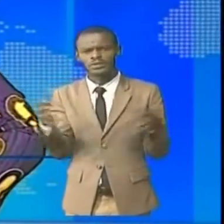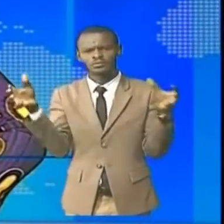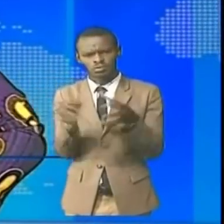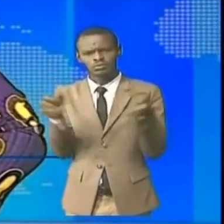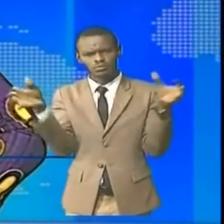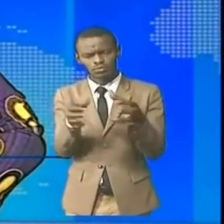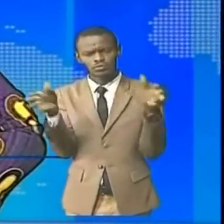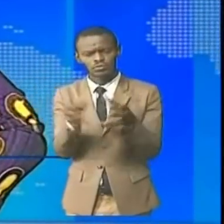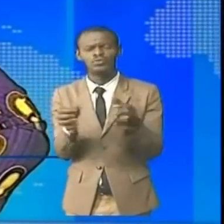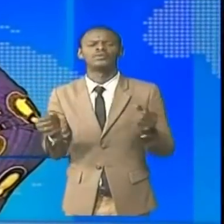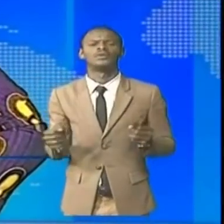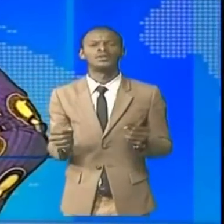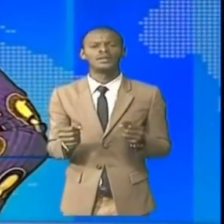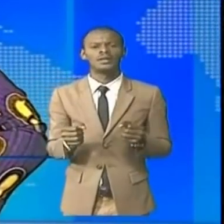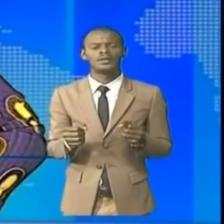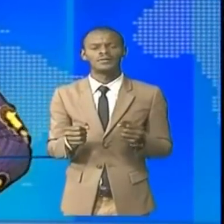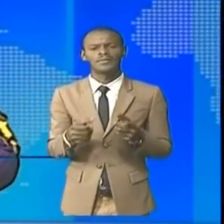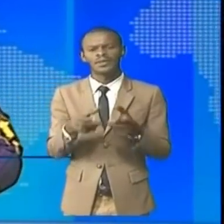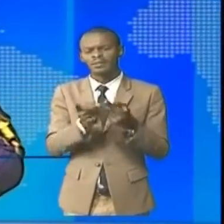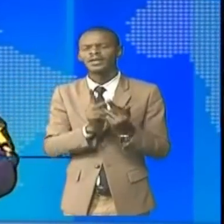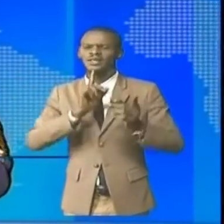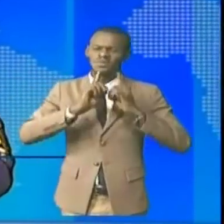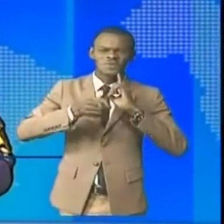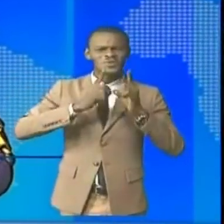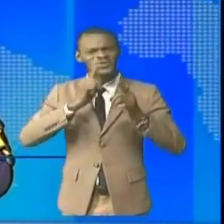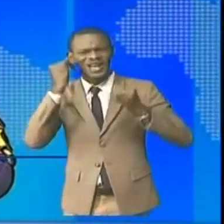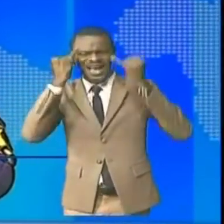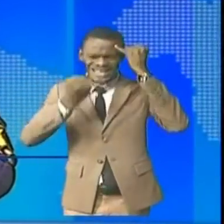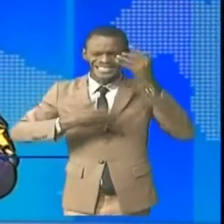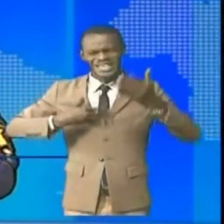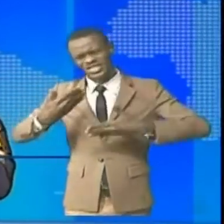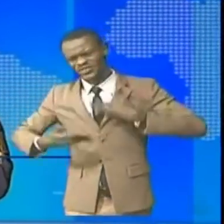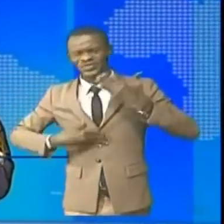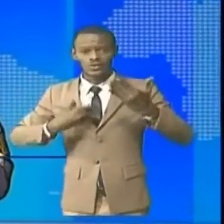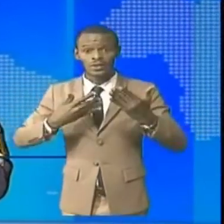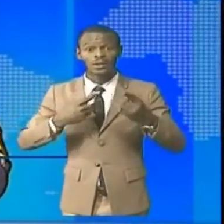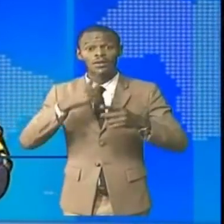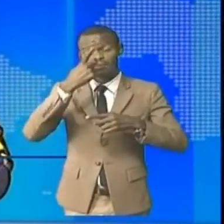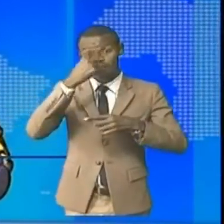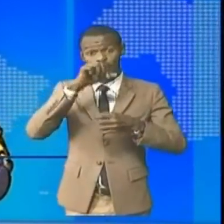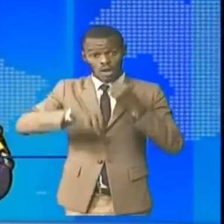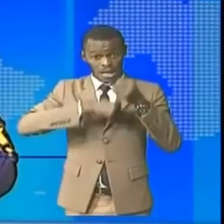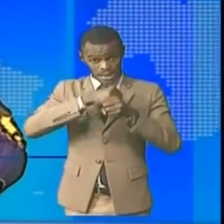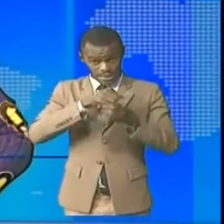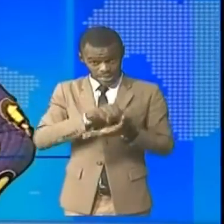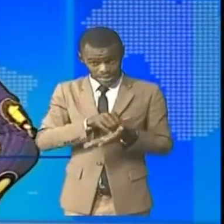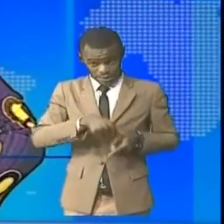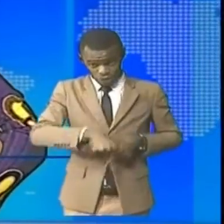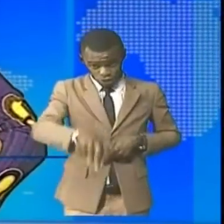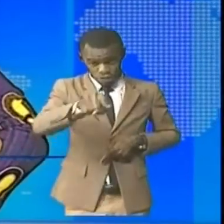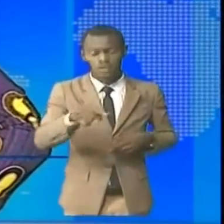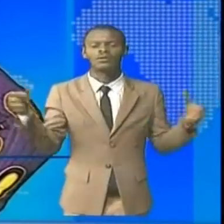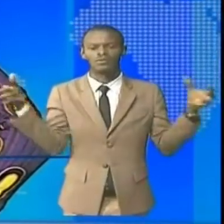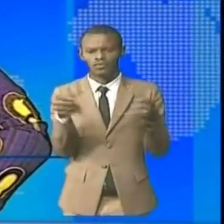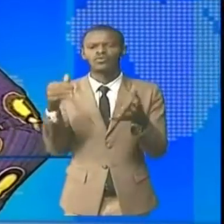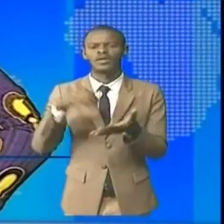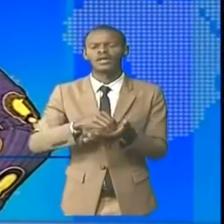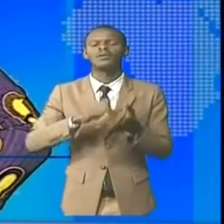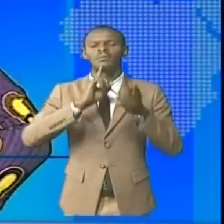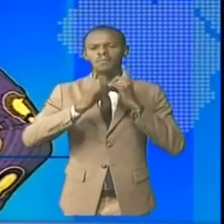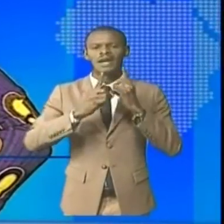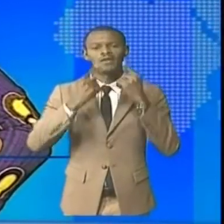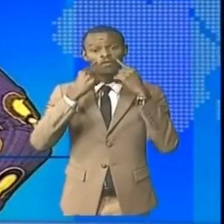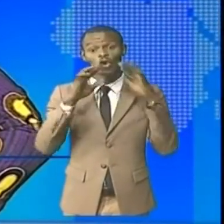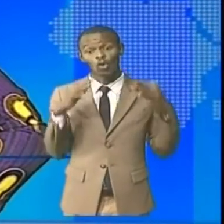structure se sont retrouvés pour rallumer la flamme de l'unité et échanger sur l'apport du droit dans le contexte de